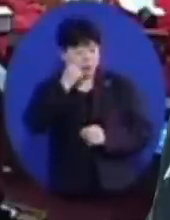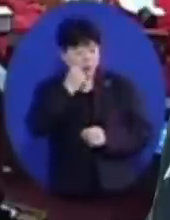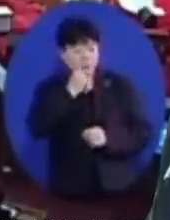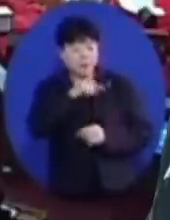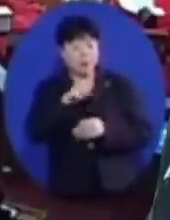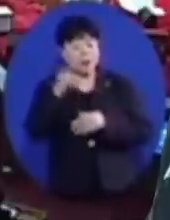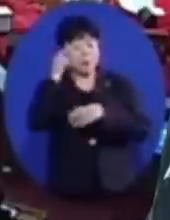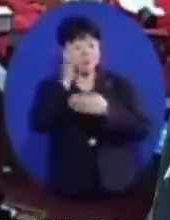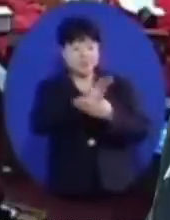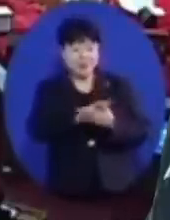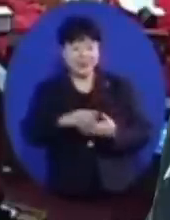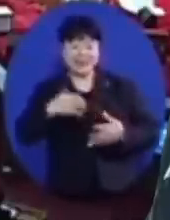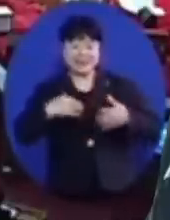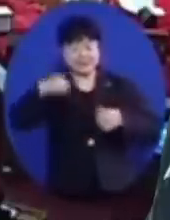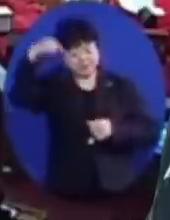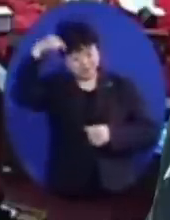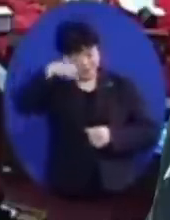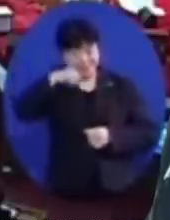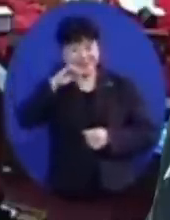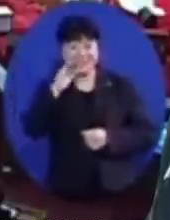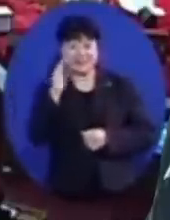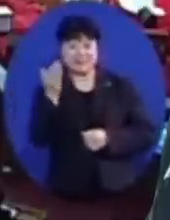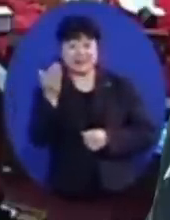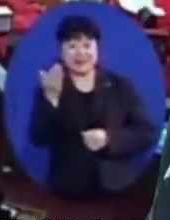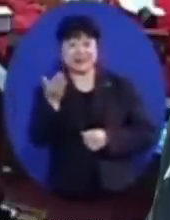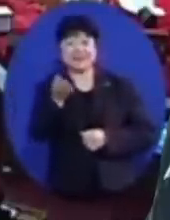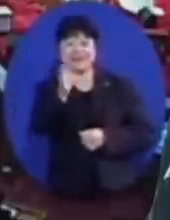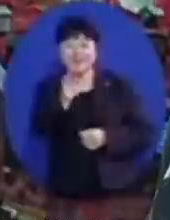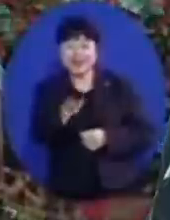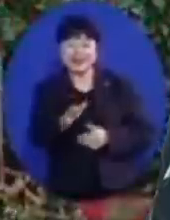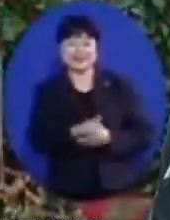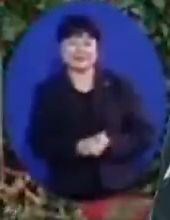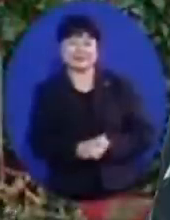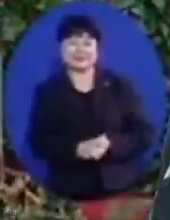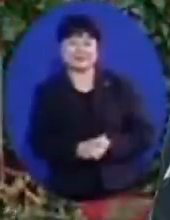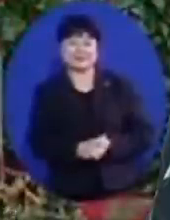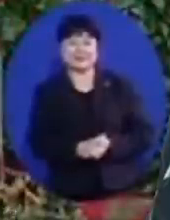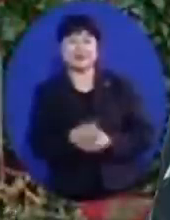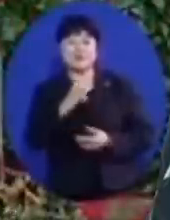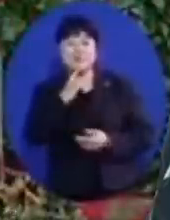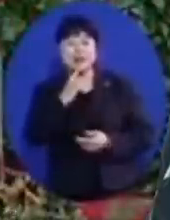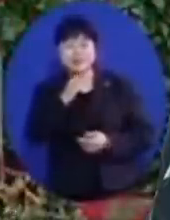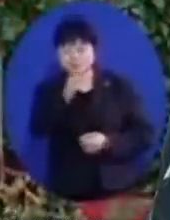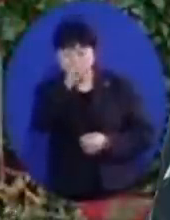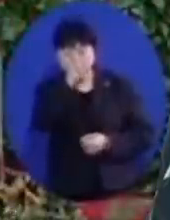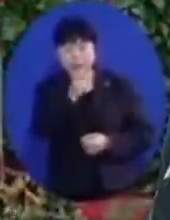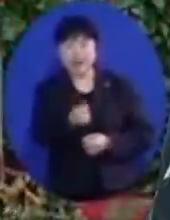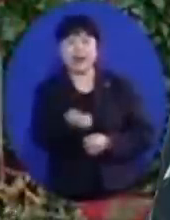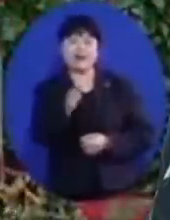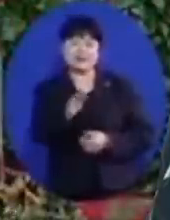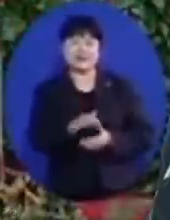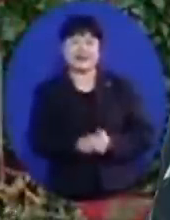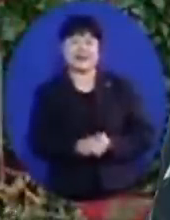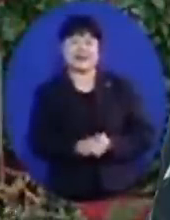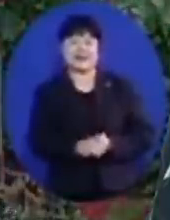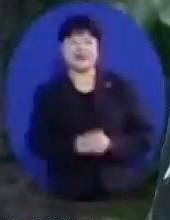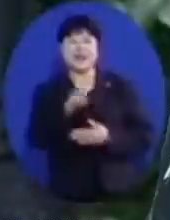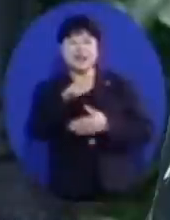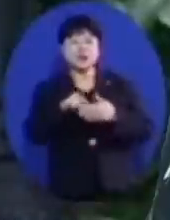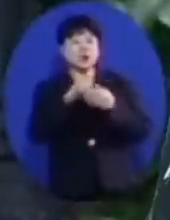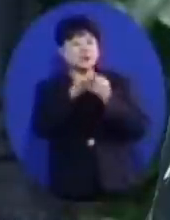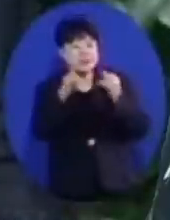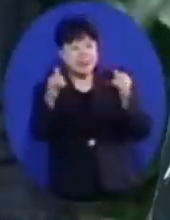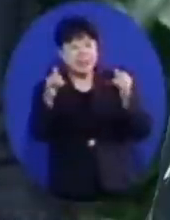평안과 기쁨을 느끼게 되는 것입니다 그런데 그것만 있으면 좋은데 내